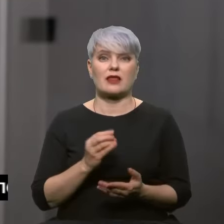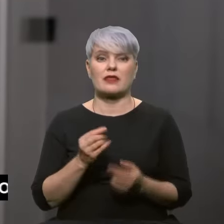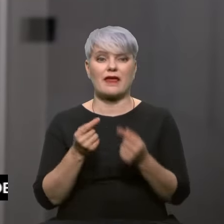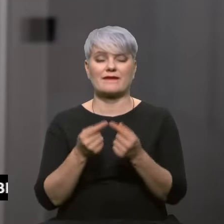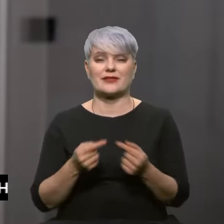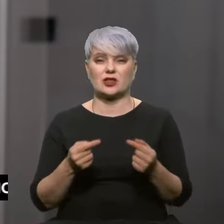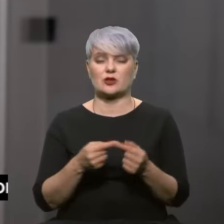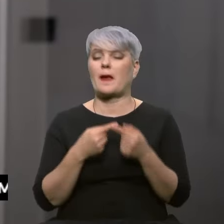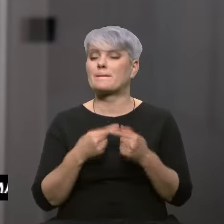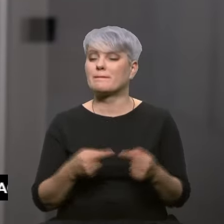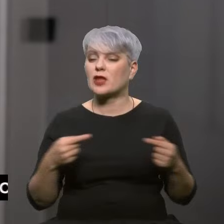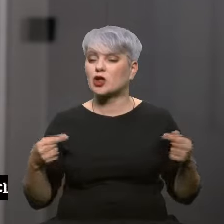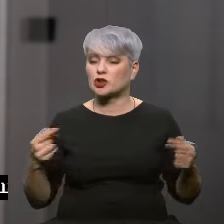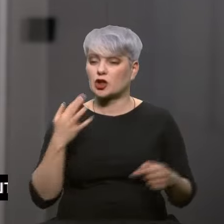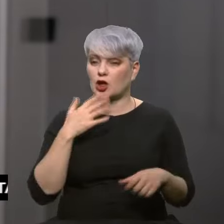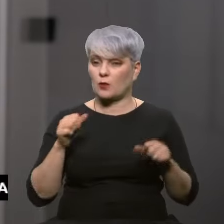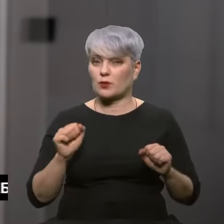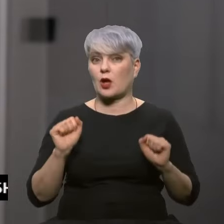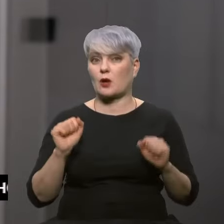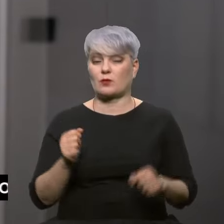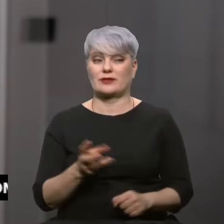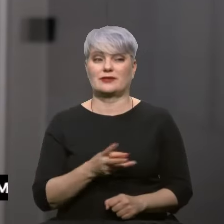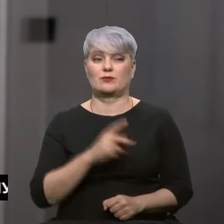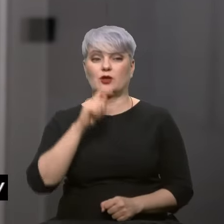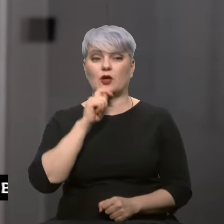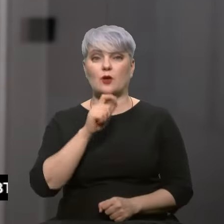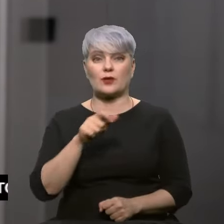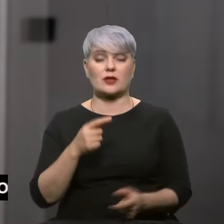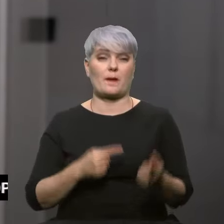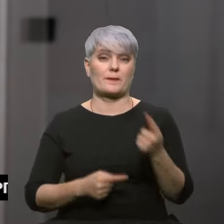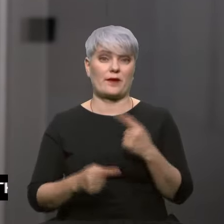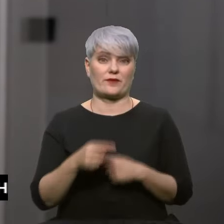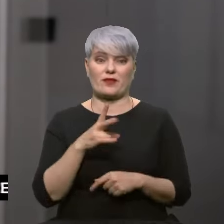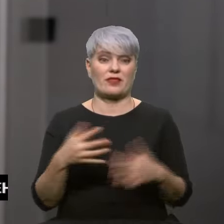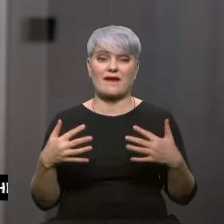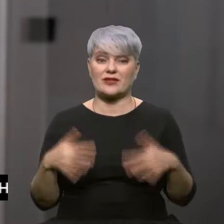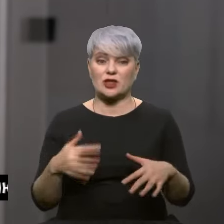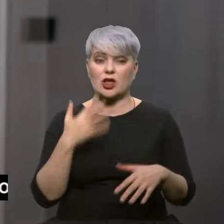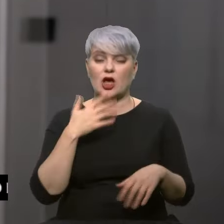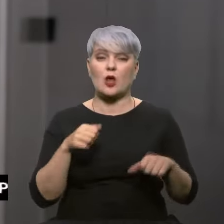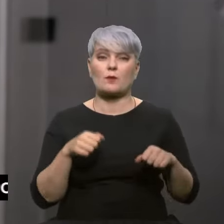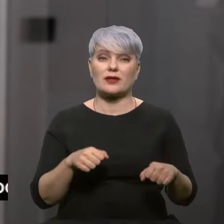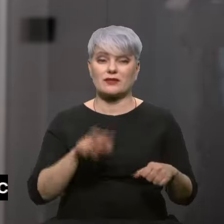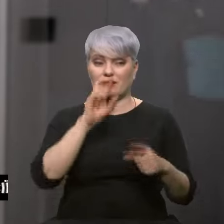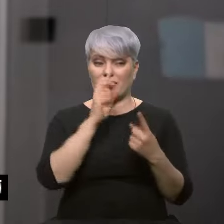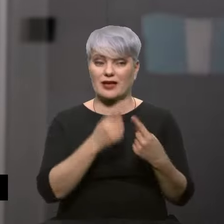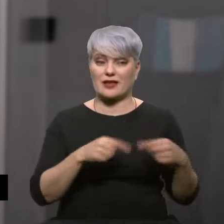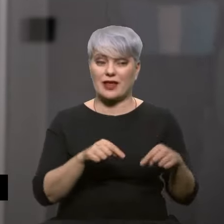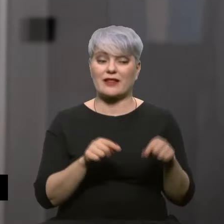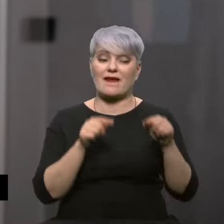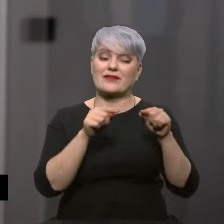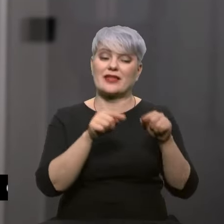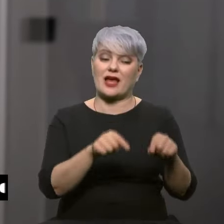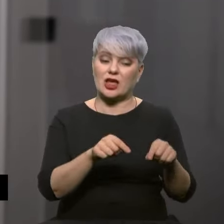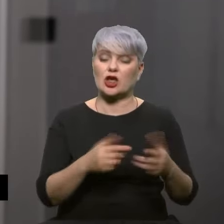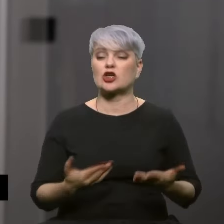Множинне громадянство може стимулювати українців повертатися, адже вони не втрачатимуть громадянства тих країн, у яких жили тривалий час, вважає